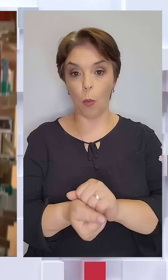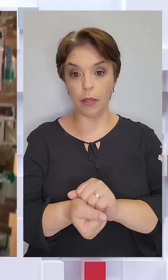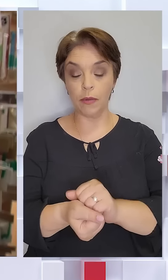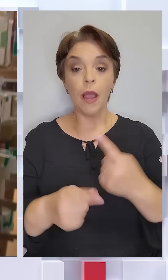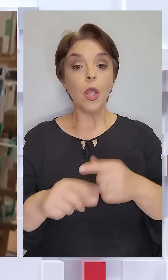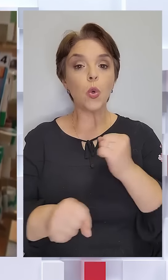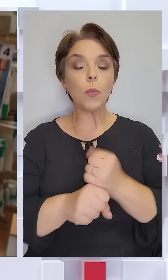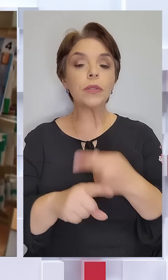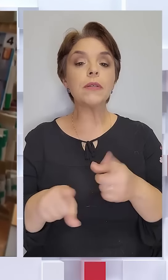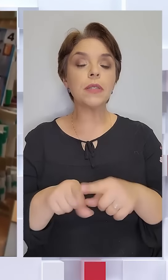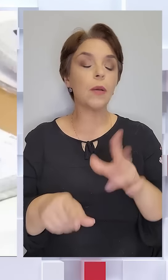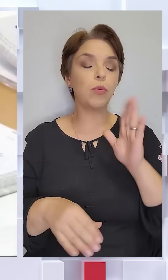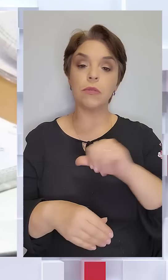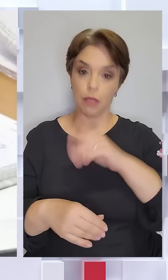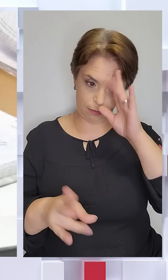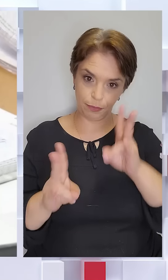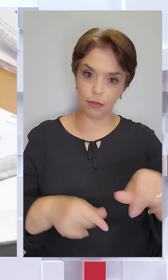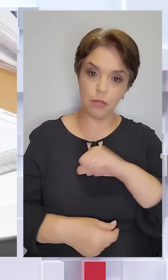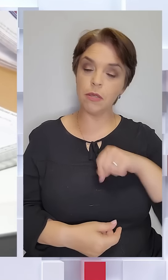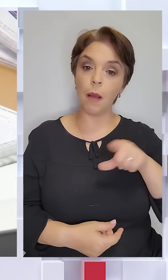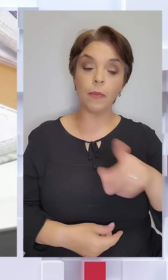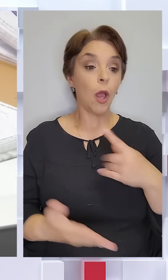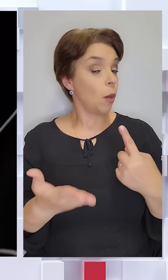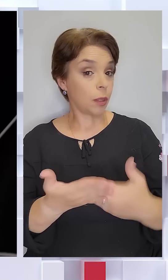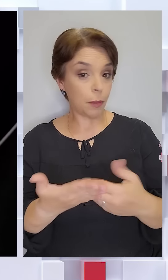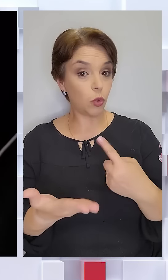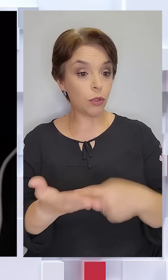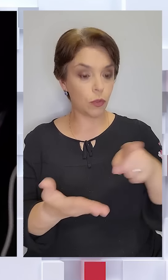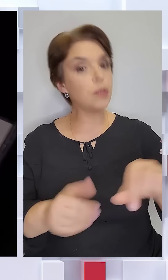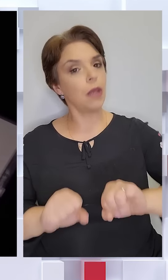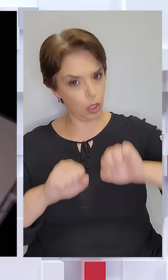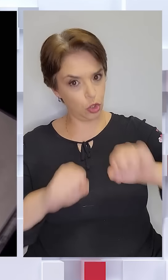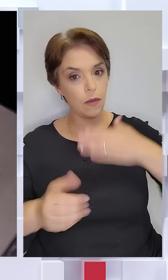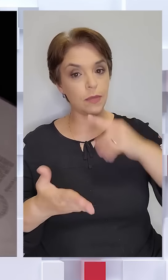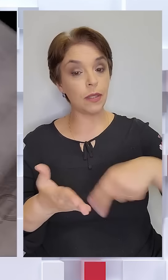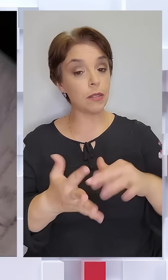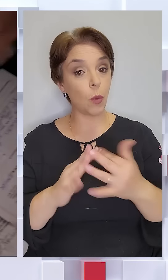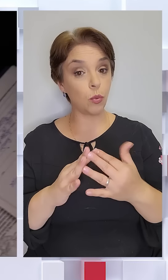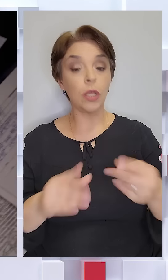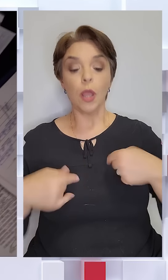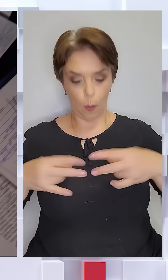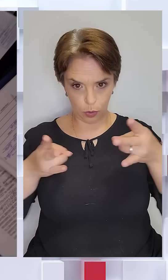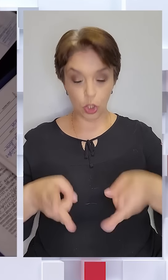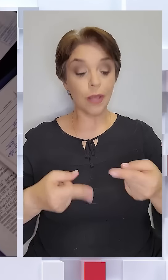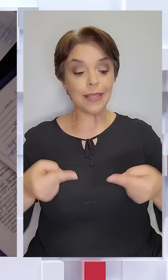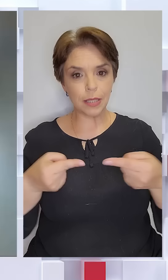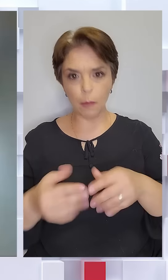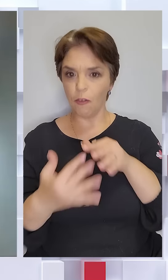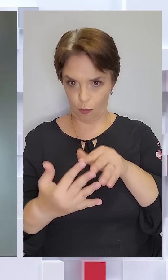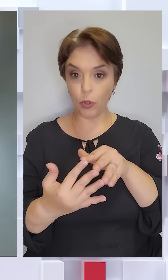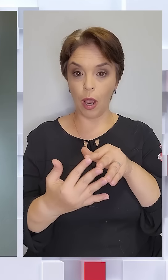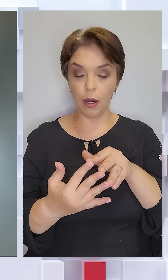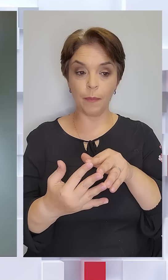І робити це повинен сам постраждалий. Наприклад, довести, що він захищав свій населений пункт та постраждав саме у